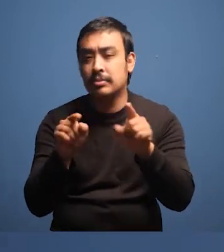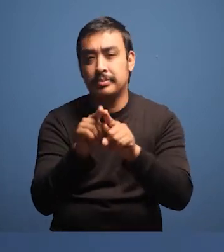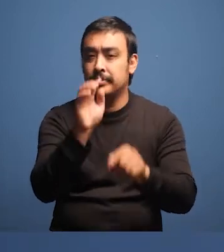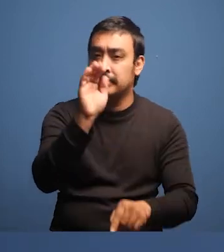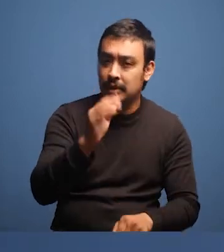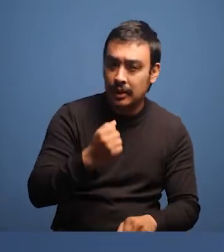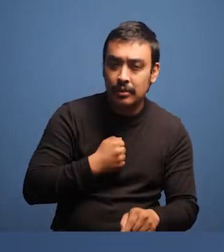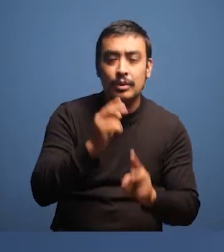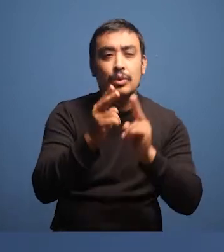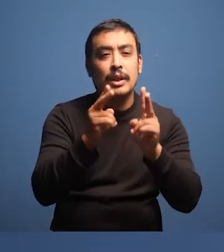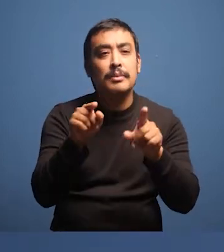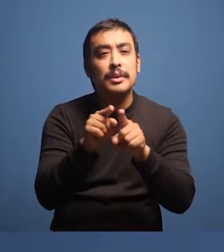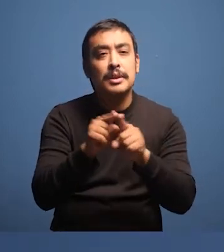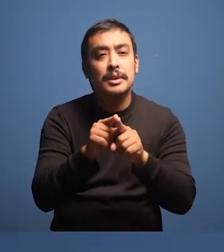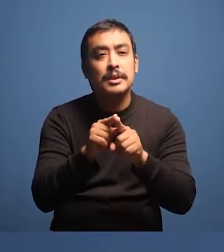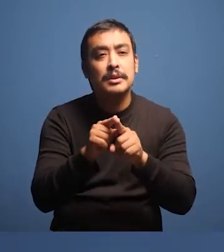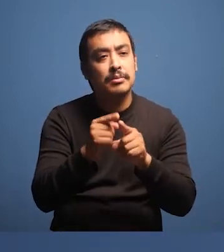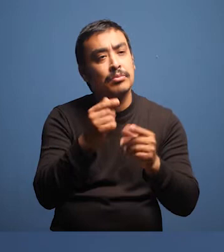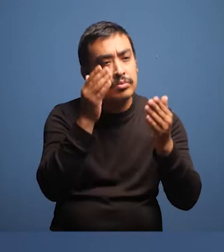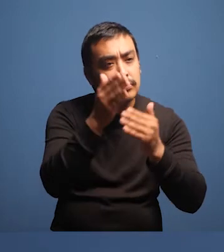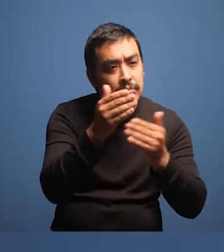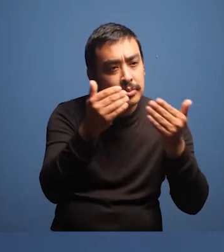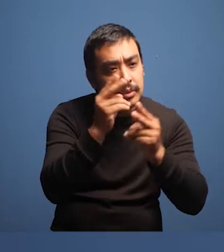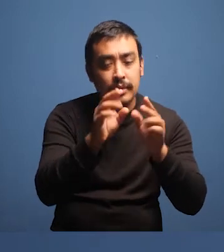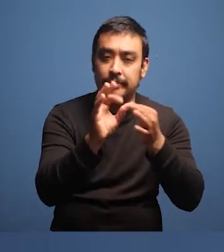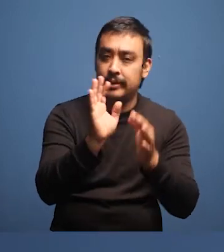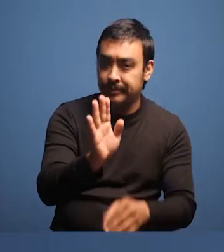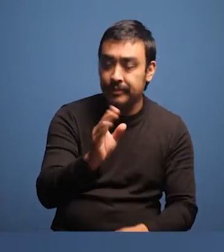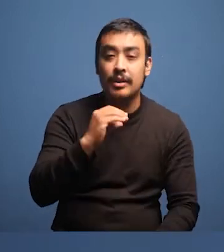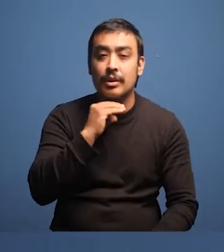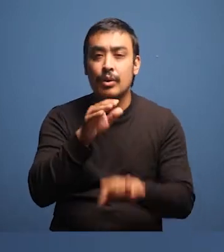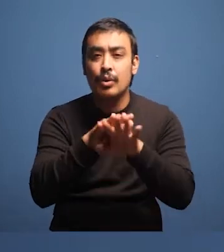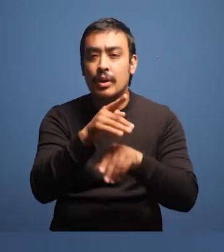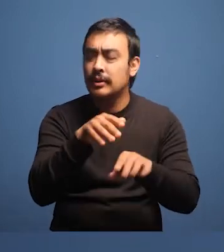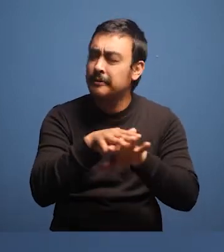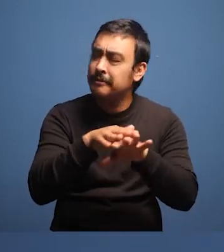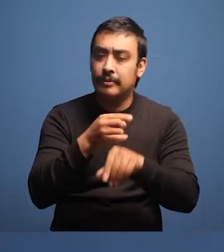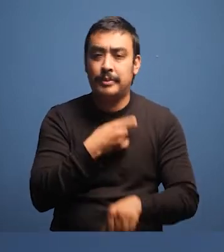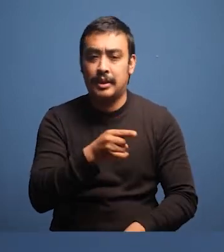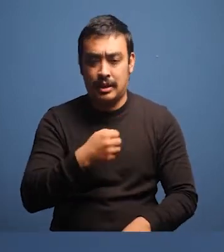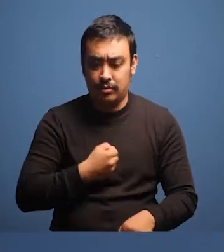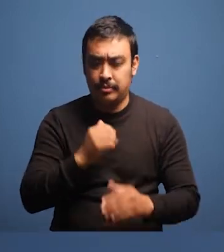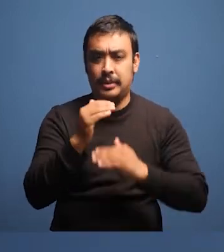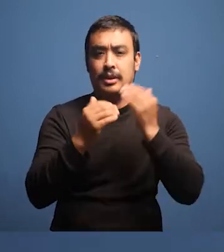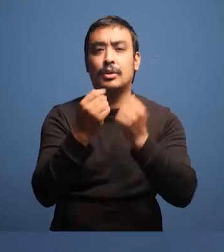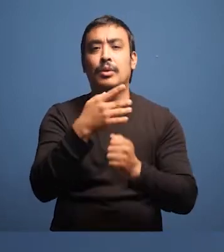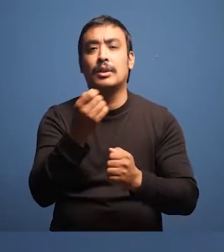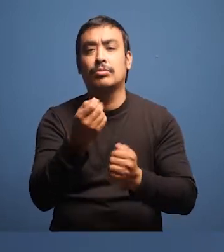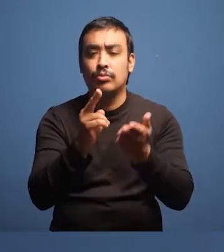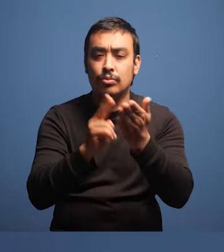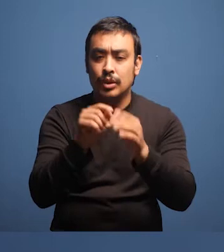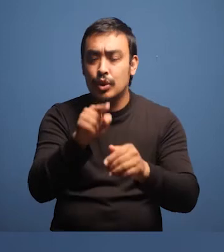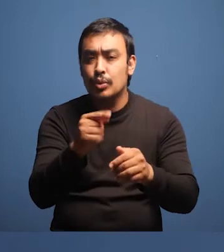केही कुरालाई भिजिट गराउन मन छ भने त्यो कुरा पनि छ। सो युथहरूको लागि चाहिँ आई थिङ्क धेरै नै बेनिफिट्स आफूलाई ग्रो गर्नको लागि अझै, अनि यो जुन